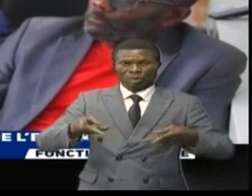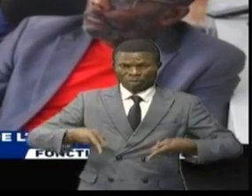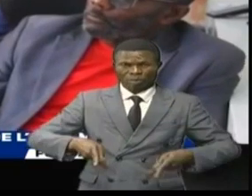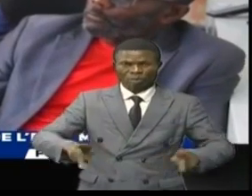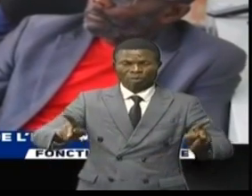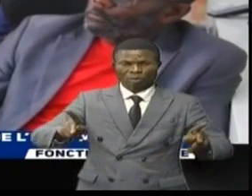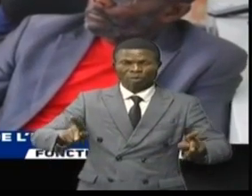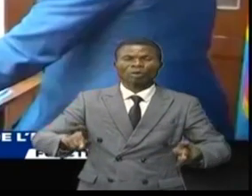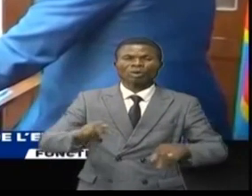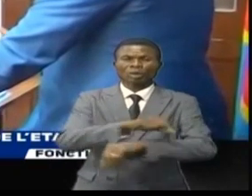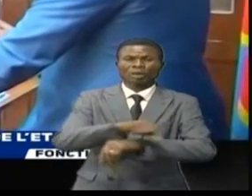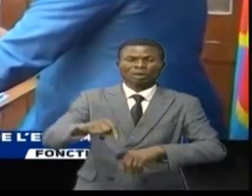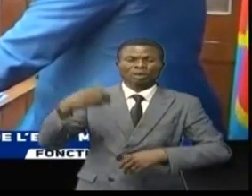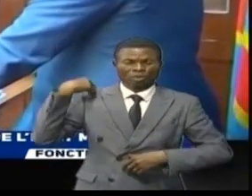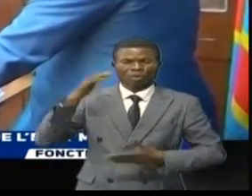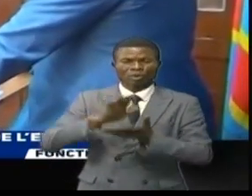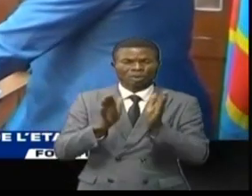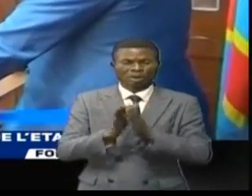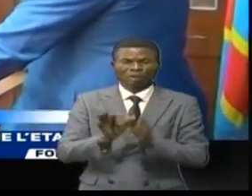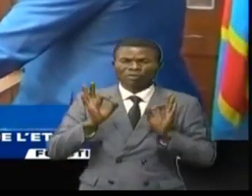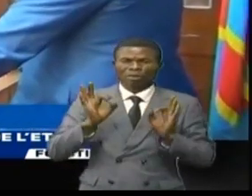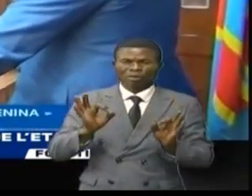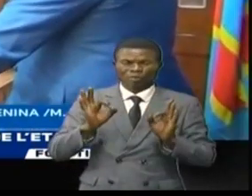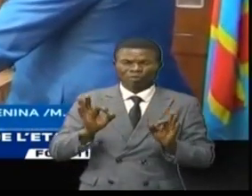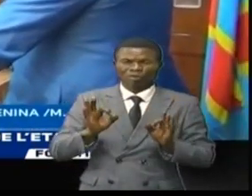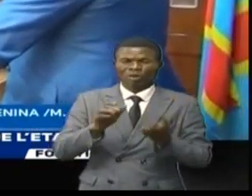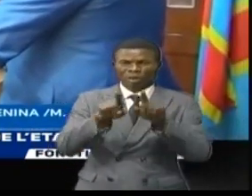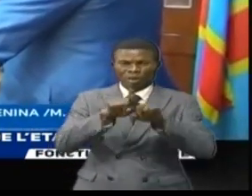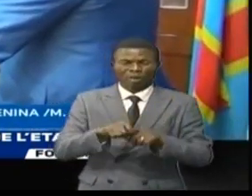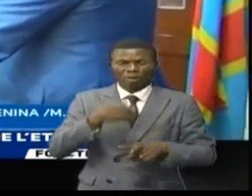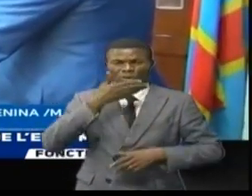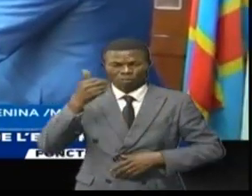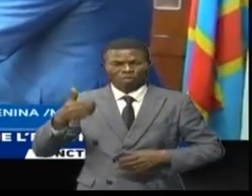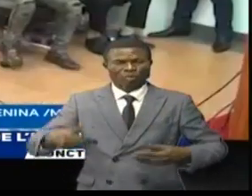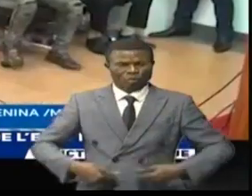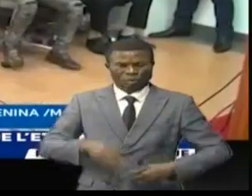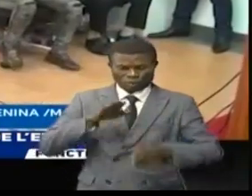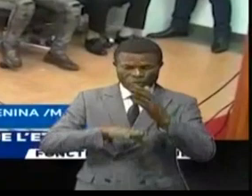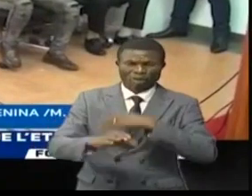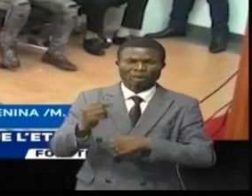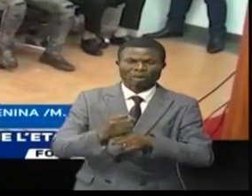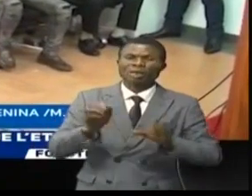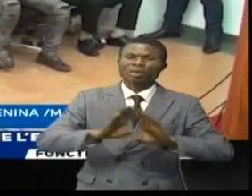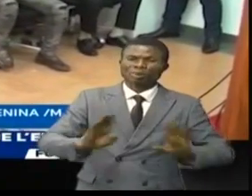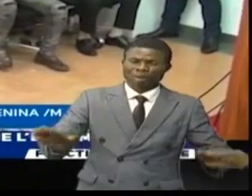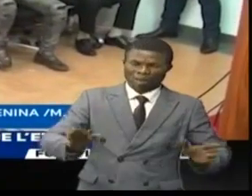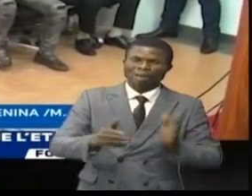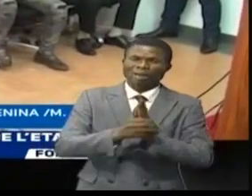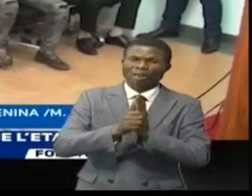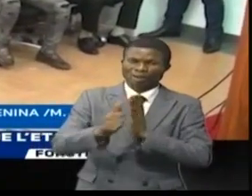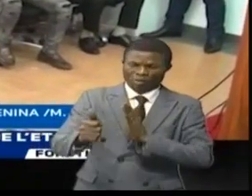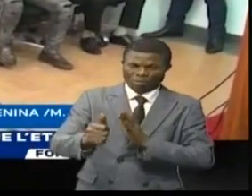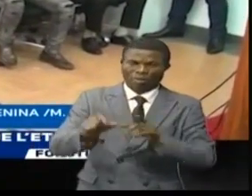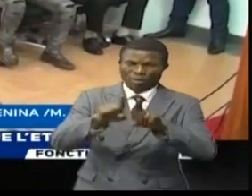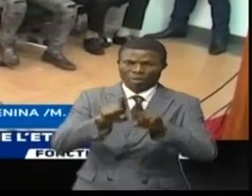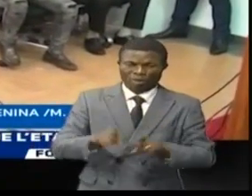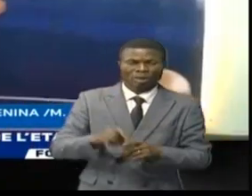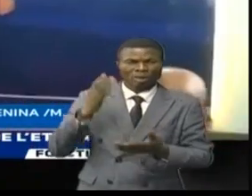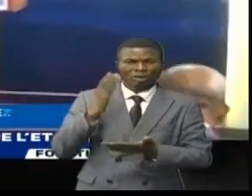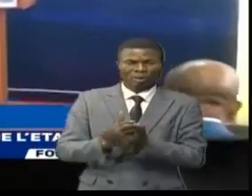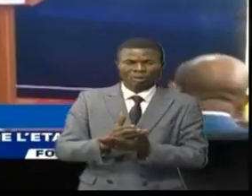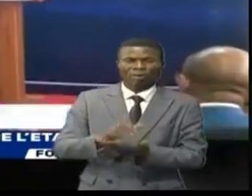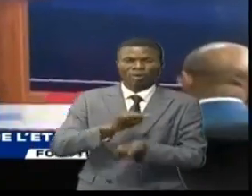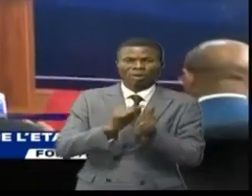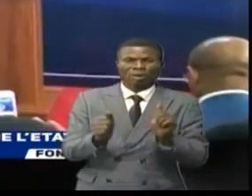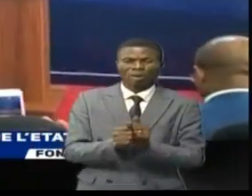le rajeunissement de l'administration publique avec le recrutement des jeunes plus méritants et plus compétents, ainsi mettre fin au système